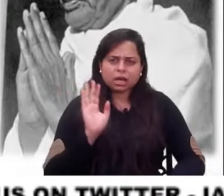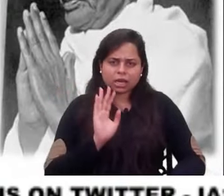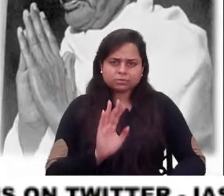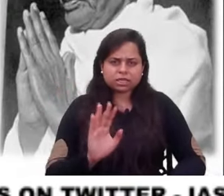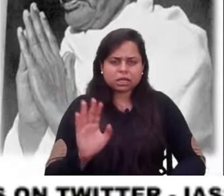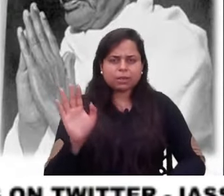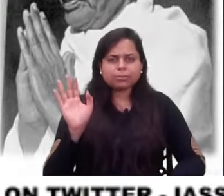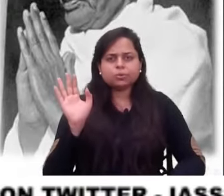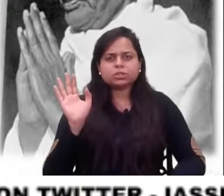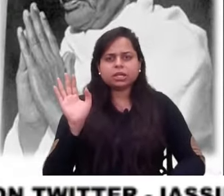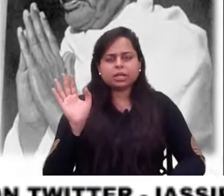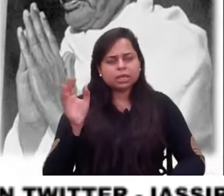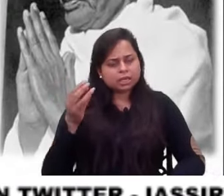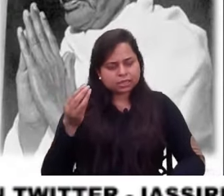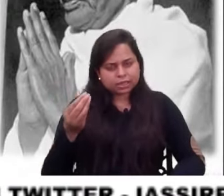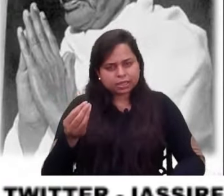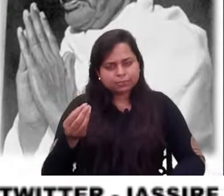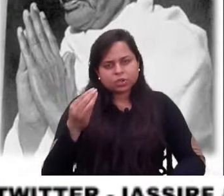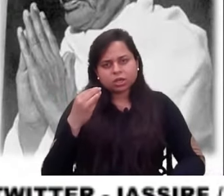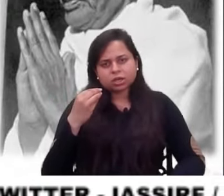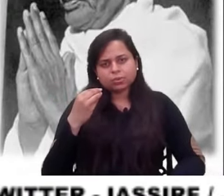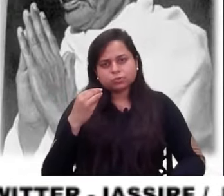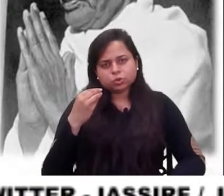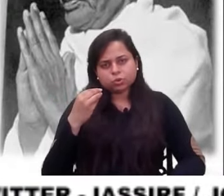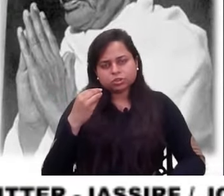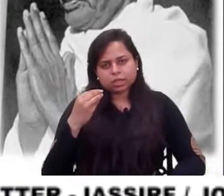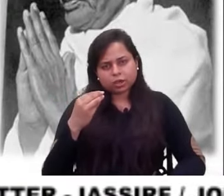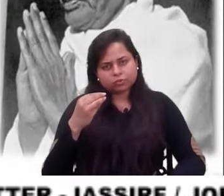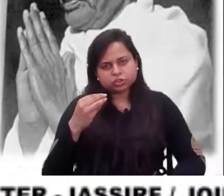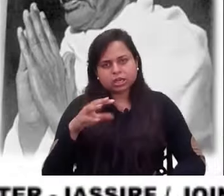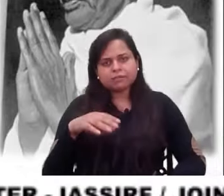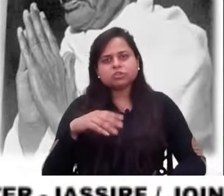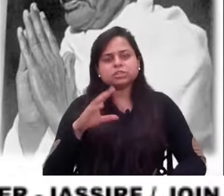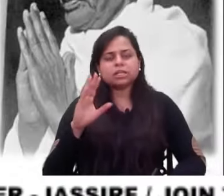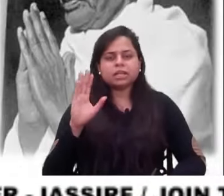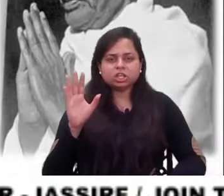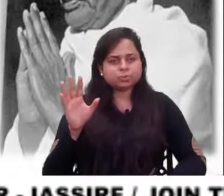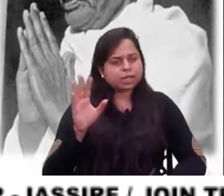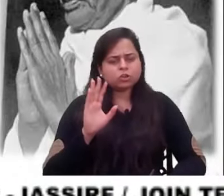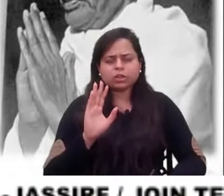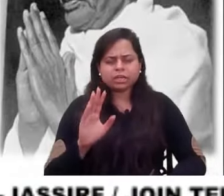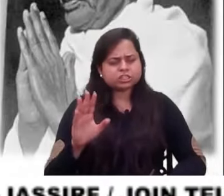आराम से यहां पर यूज करें तो यह